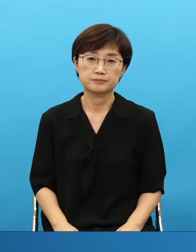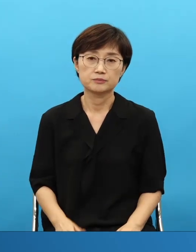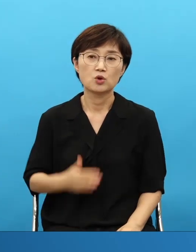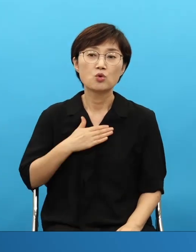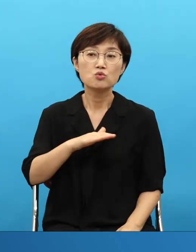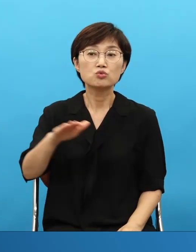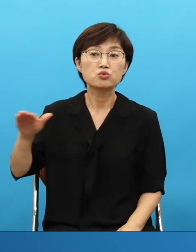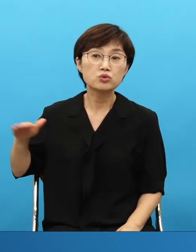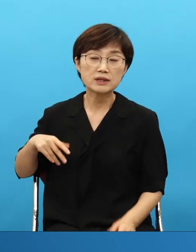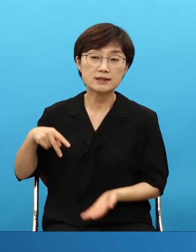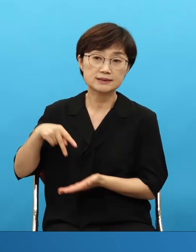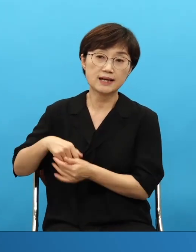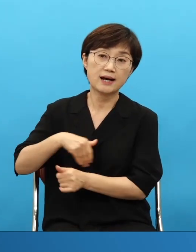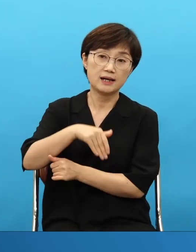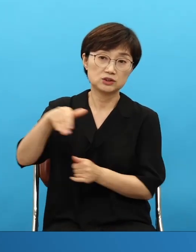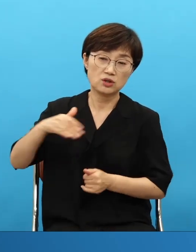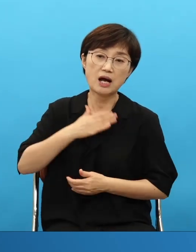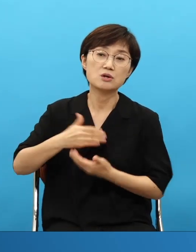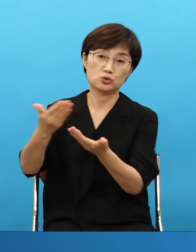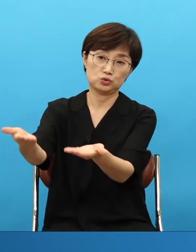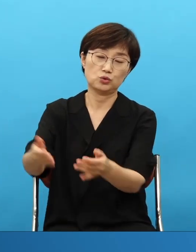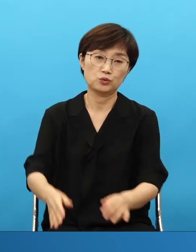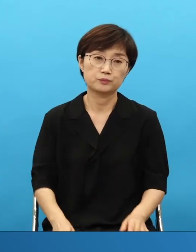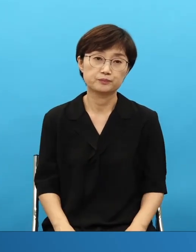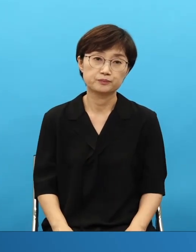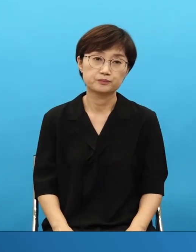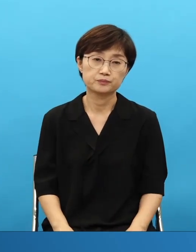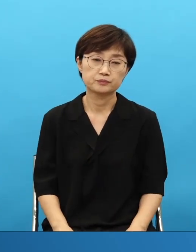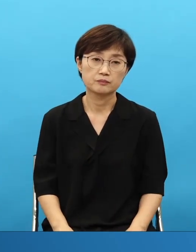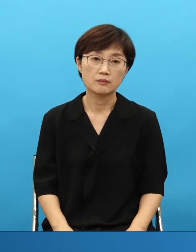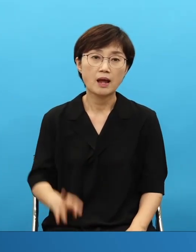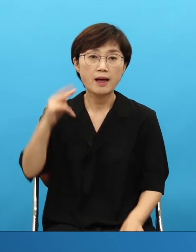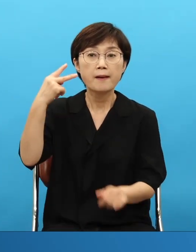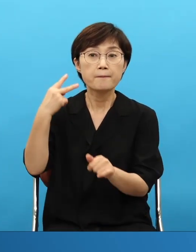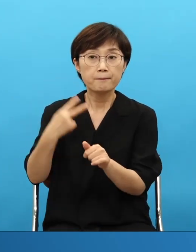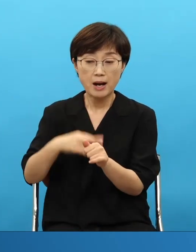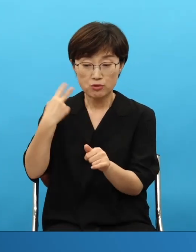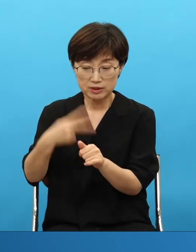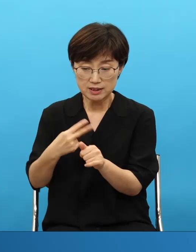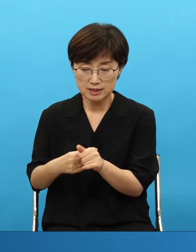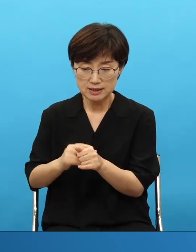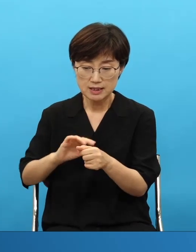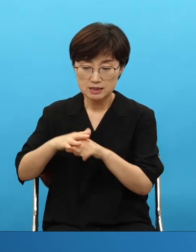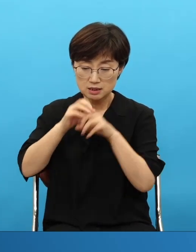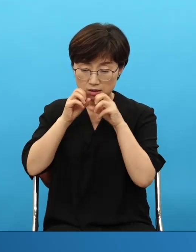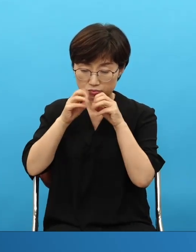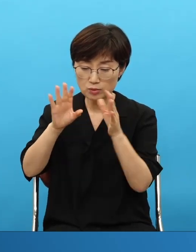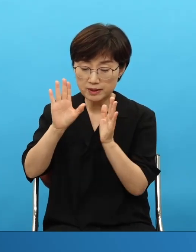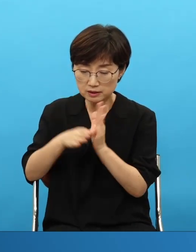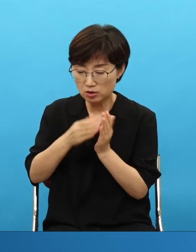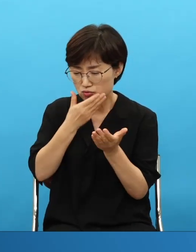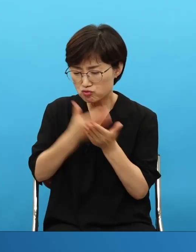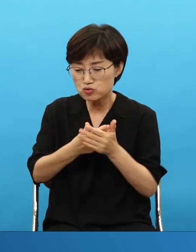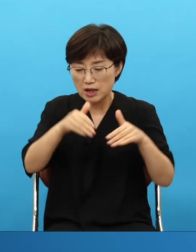前面的是把我的光景，后面是把我们的光景. 그래서 바울이 세계복음화에 아주 중요한 심부름을 누구시냐? 두기고 계십니다.